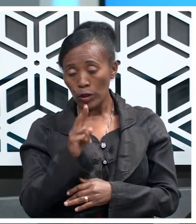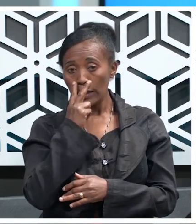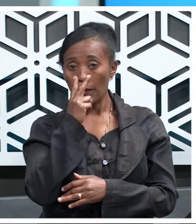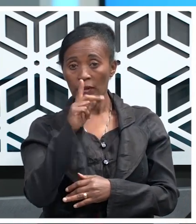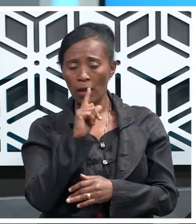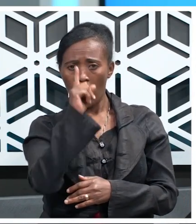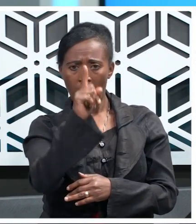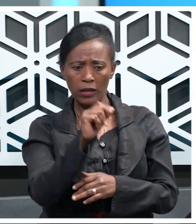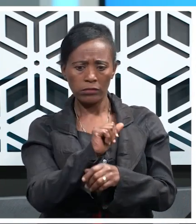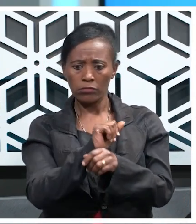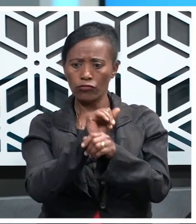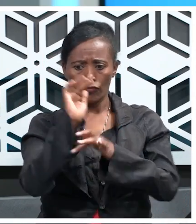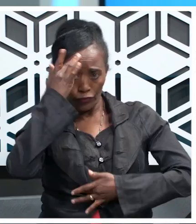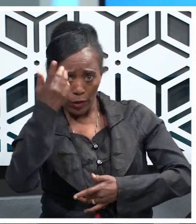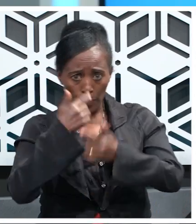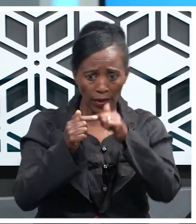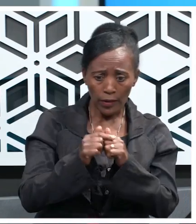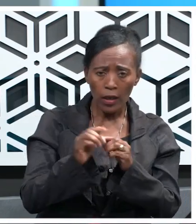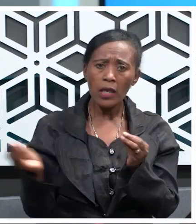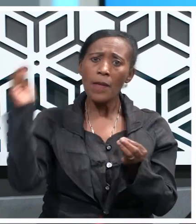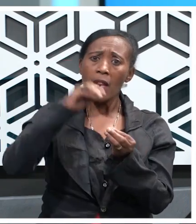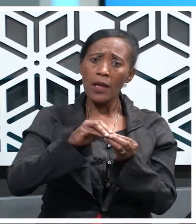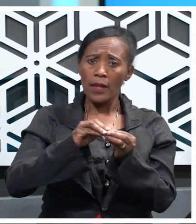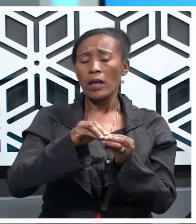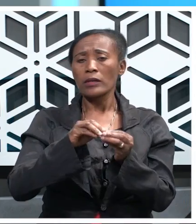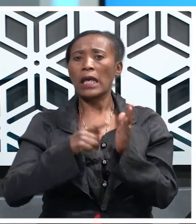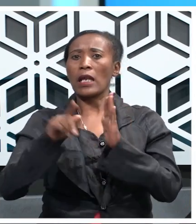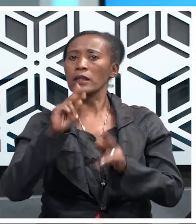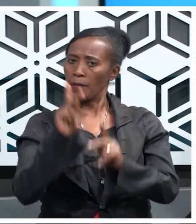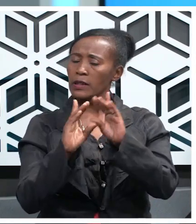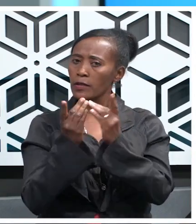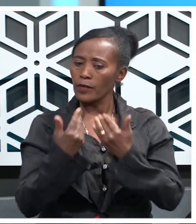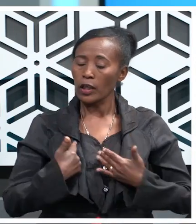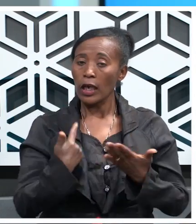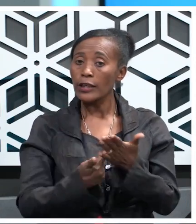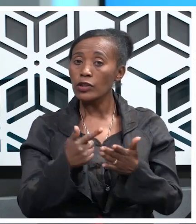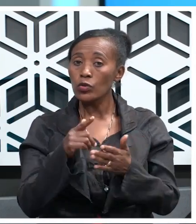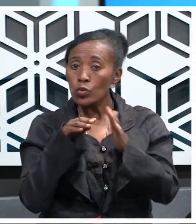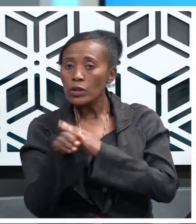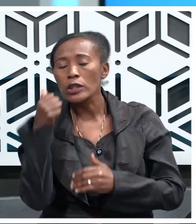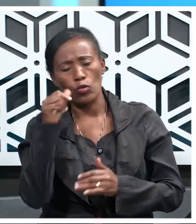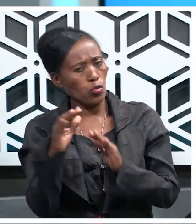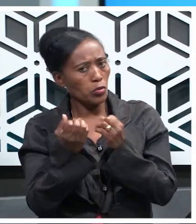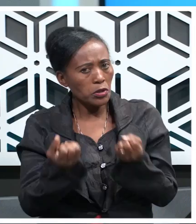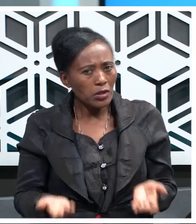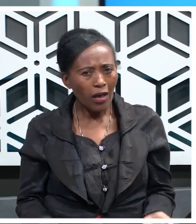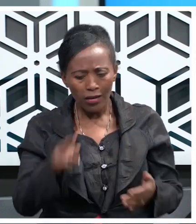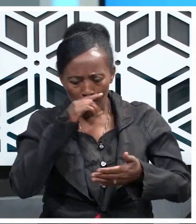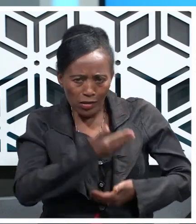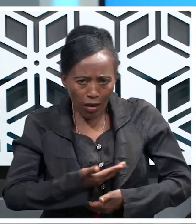እንደሚያሳዩት አንድ ወረርሽኝ ሲከሰት ይበልጥ ተጋላጭ የሚሆኑ የህብረተሰብ ክፍሎች አሉ። ከነዚህ ውስጥ ሴቶች ሊሆኑ